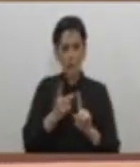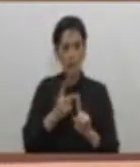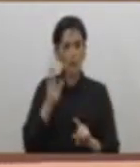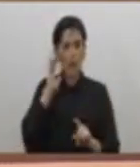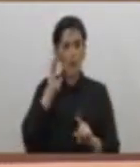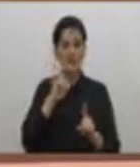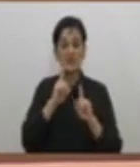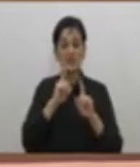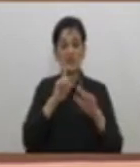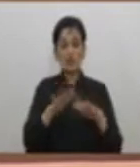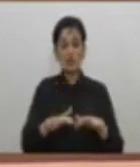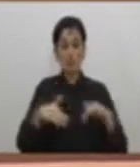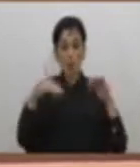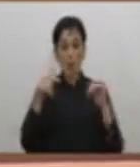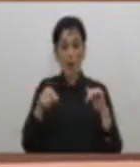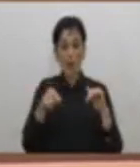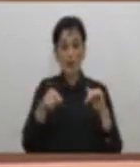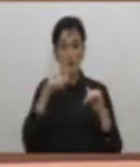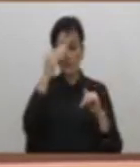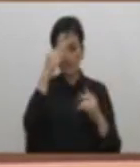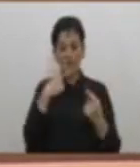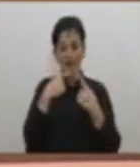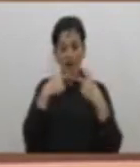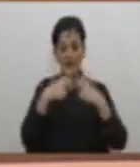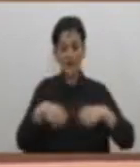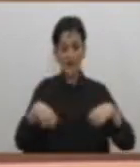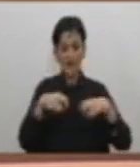პლენარულ სხდომაზე განხილვისას.